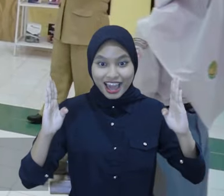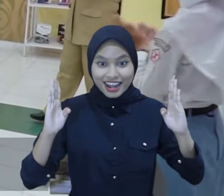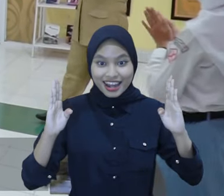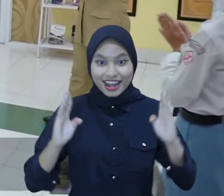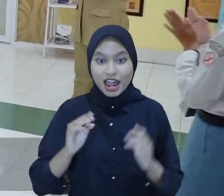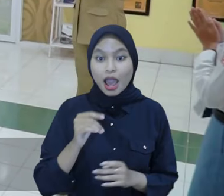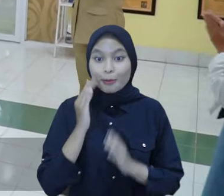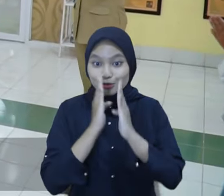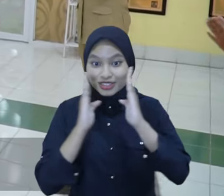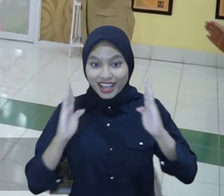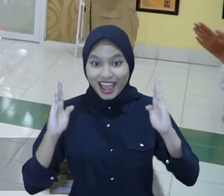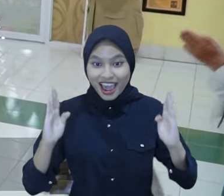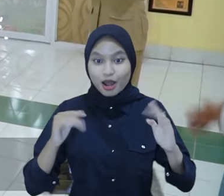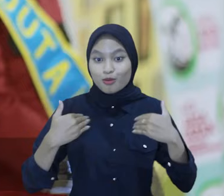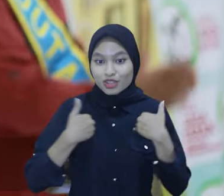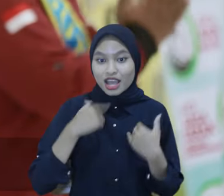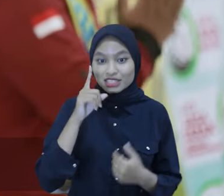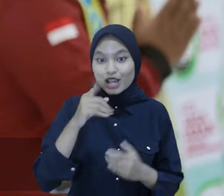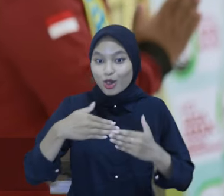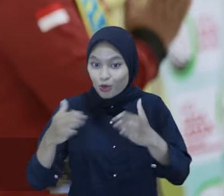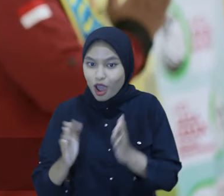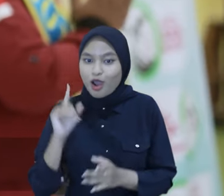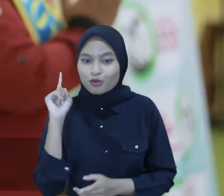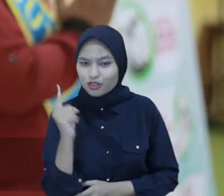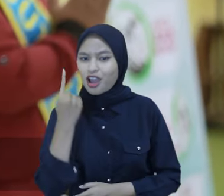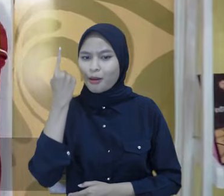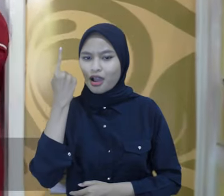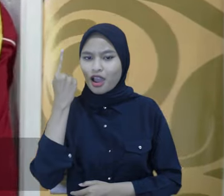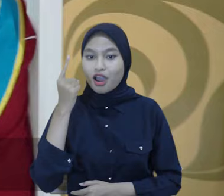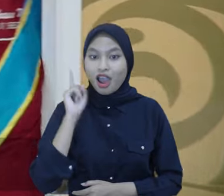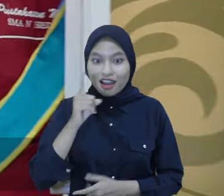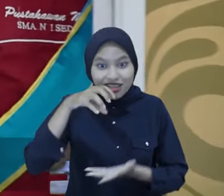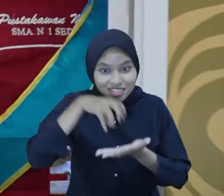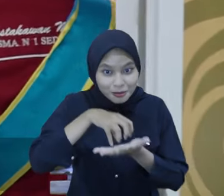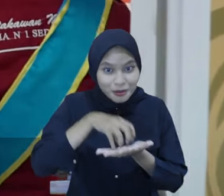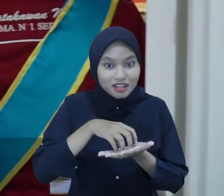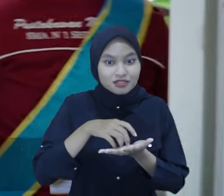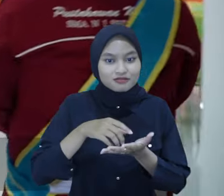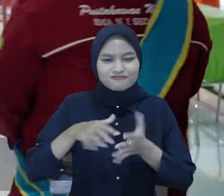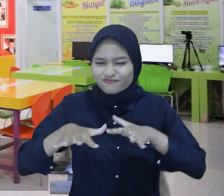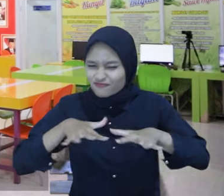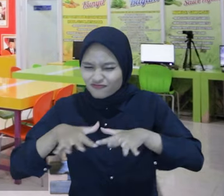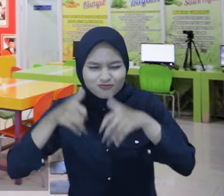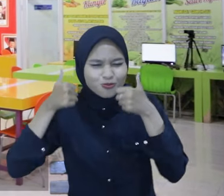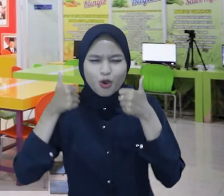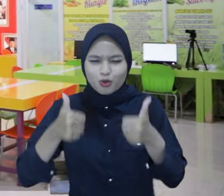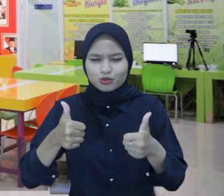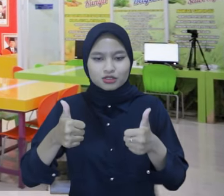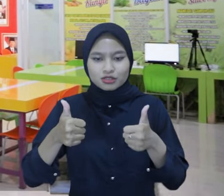Perpustakaan Lokagana memiliki satu ruang induk yang memiliki lokasi yang sangat